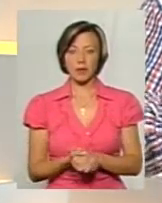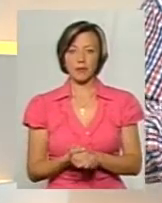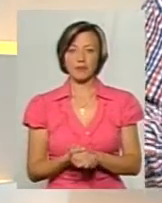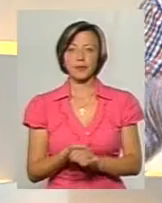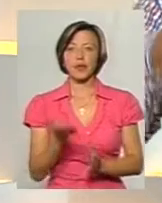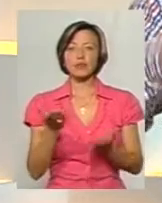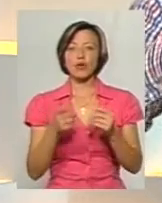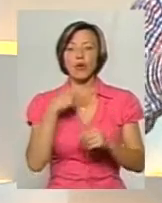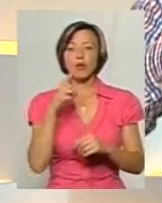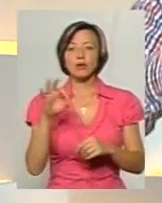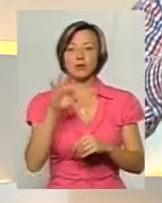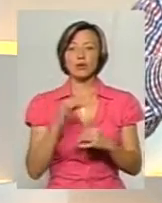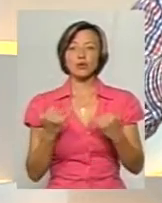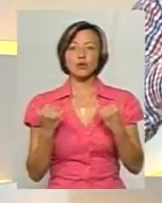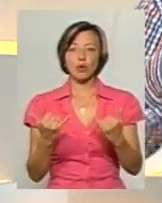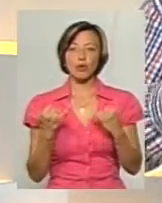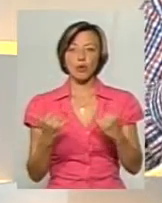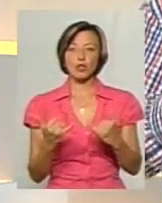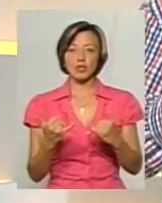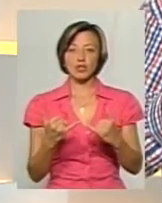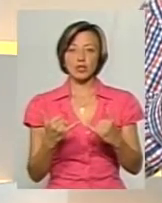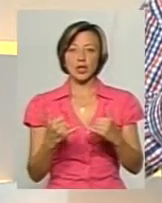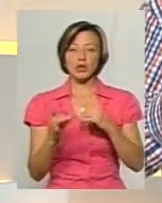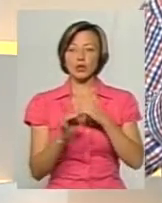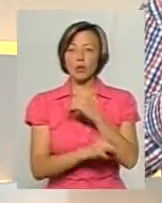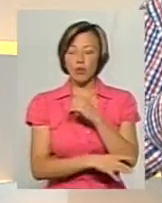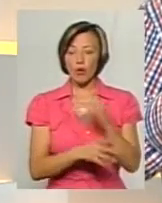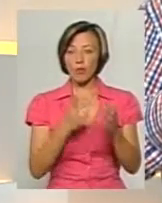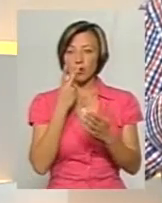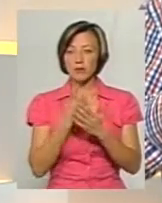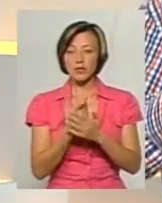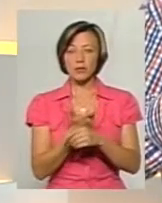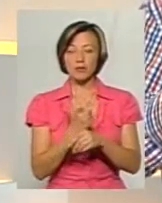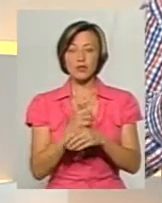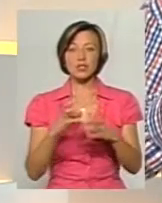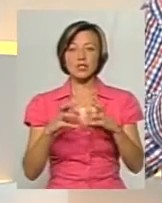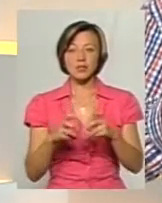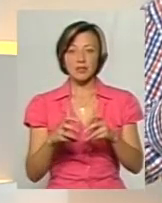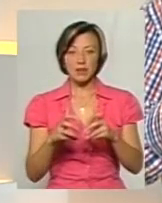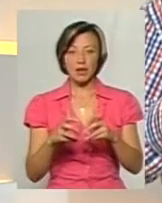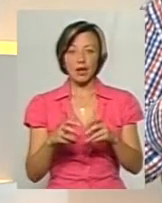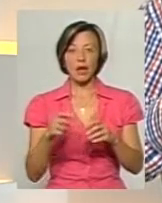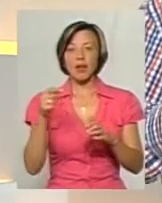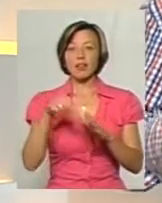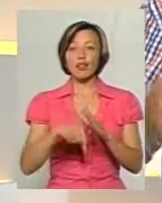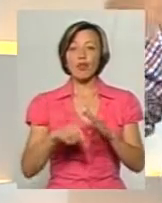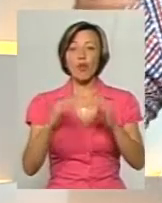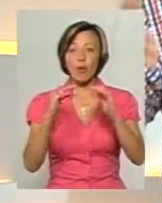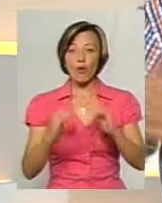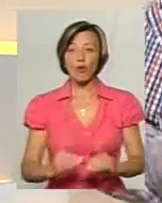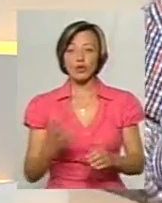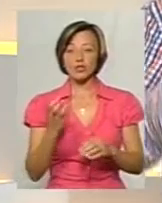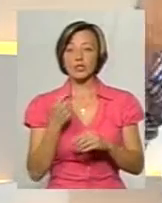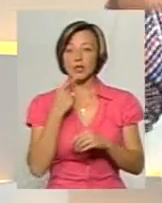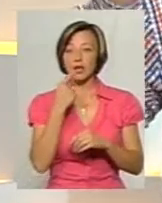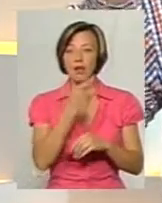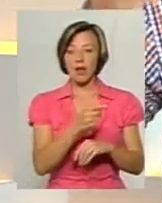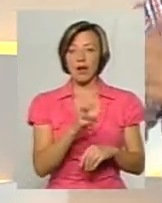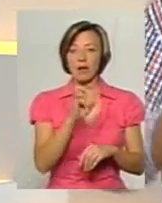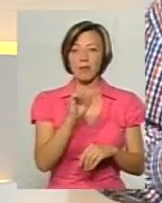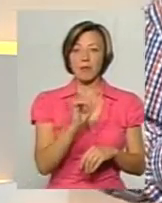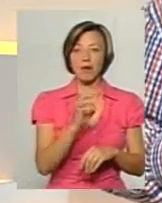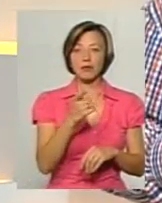якщо говорити про сьогоднішнє дно, то, шановні друзі, подивіться на більшість світу. Дно ще дуже далеко. З'їздіть в Бангладеш, з'їздіть